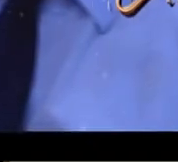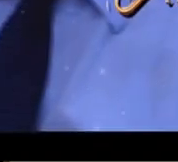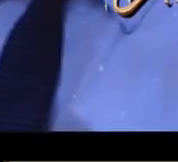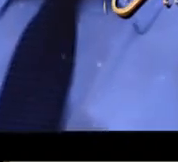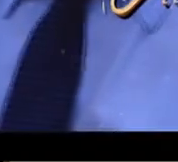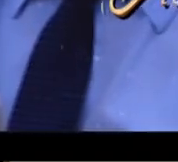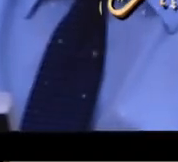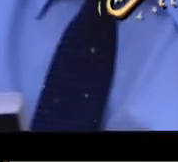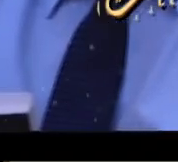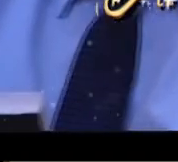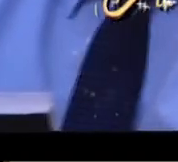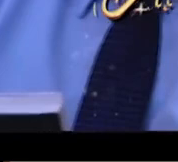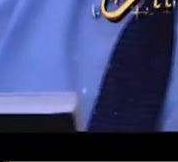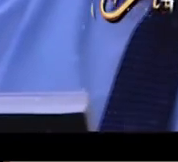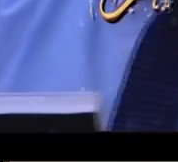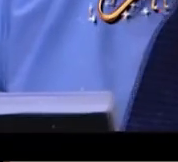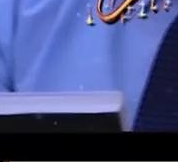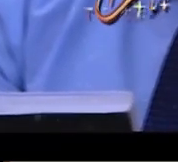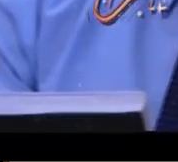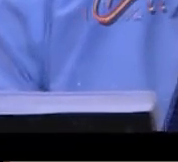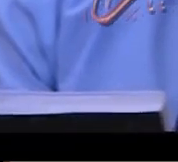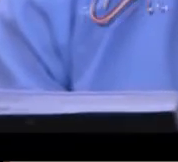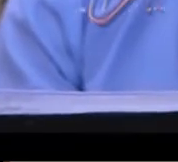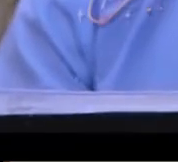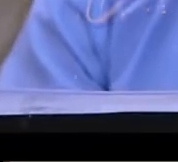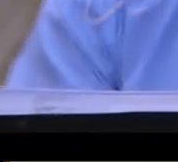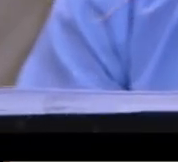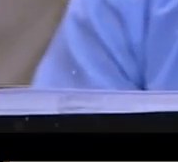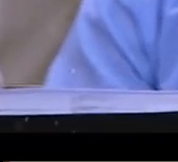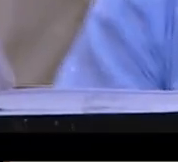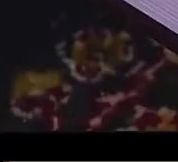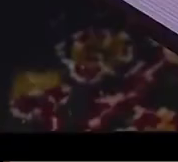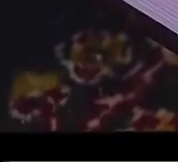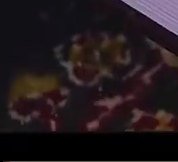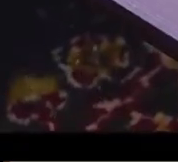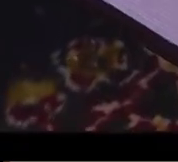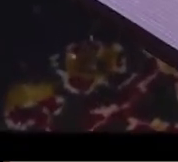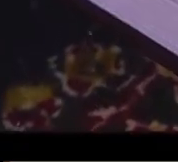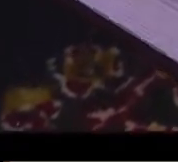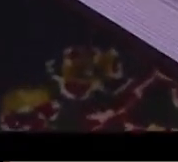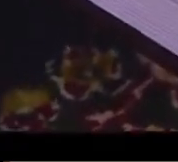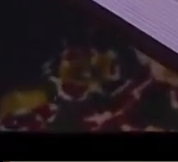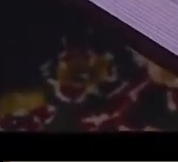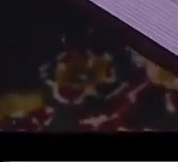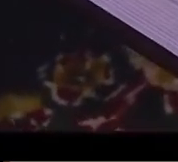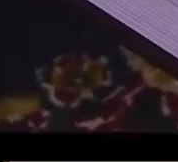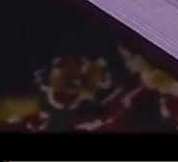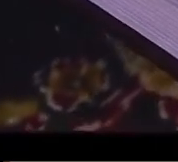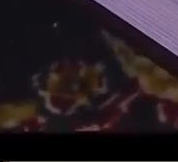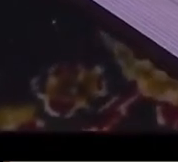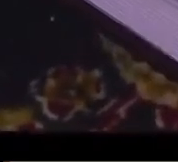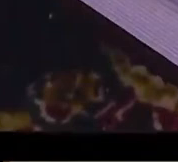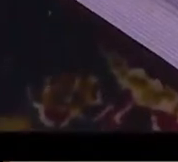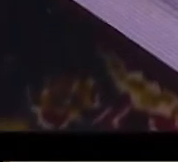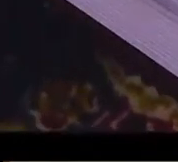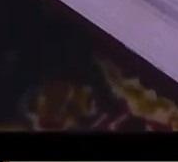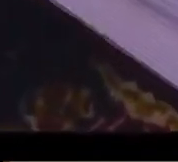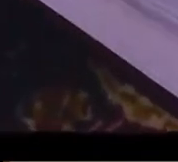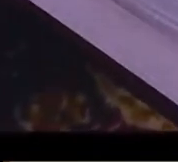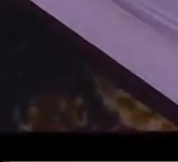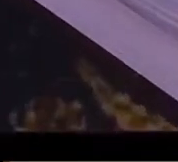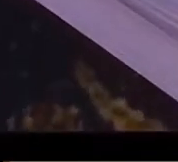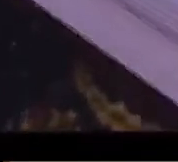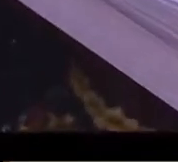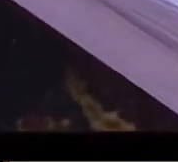وأدم علينا نعمة السلامة والسلام والعافية والتيسير والتوفيق